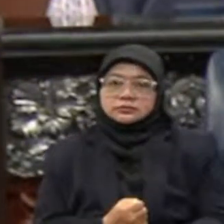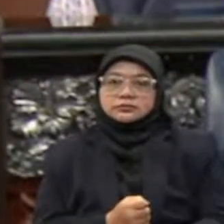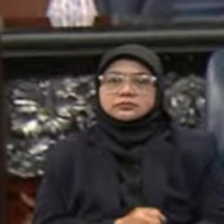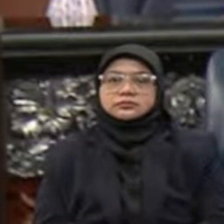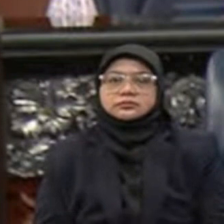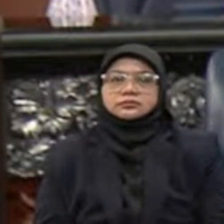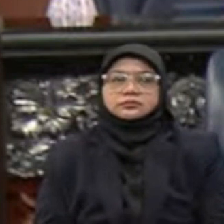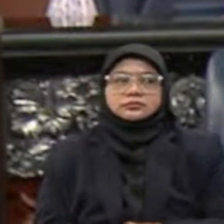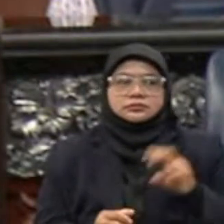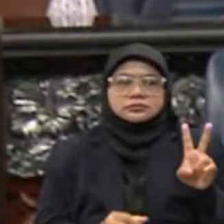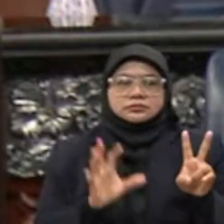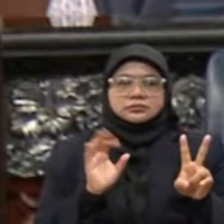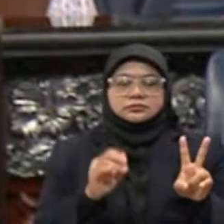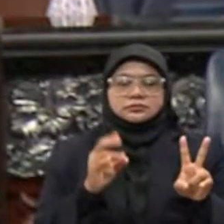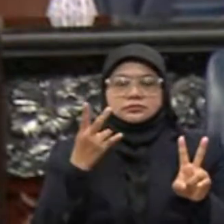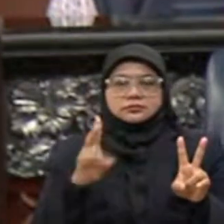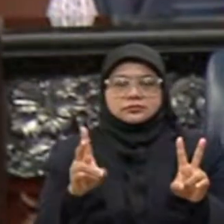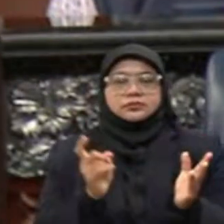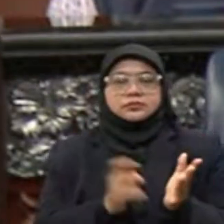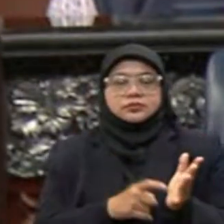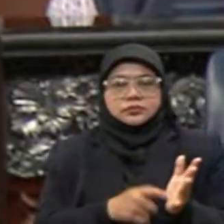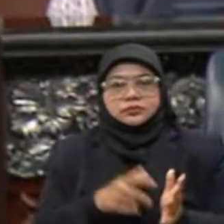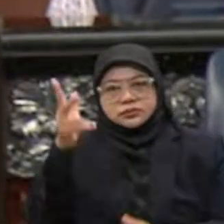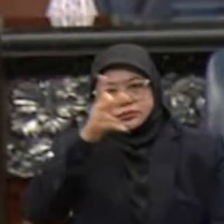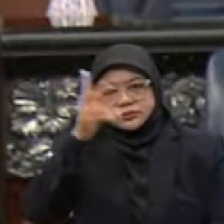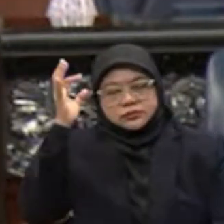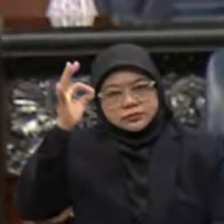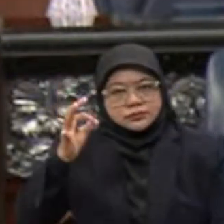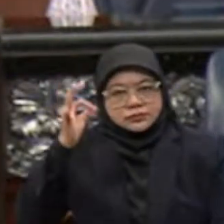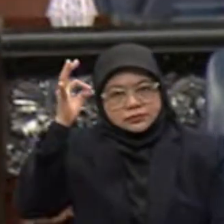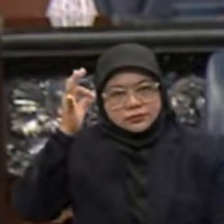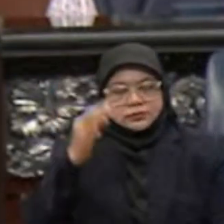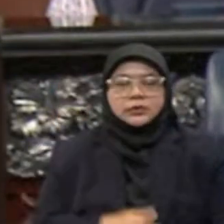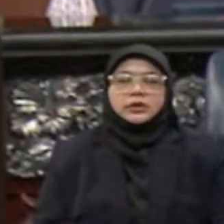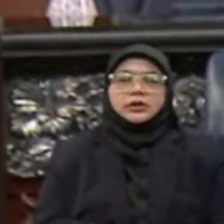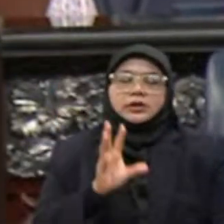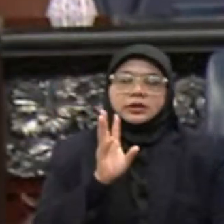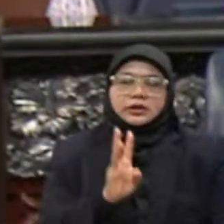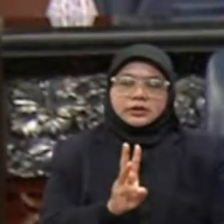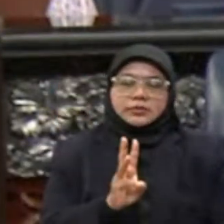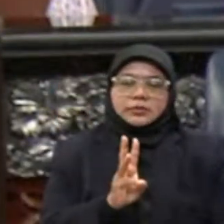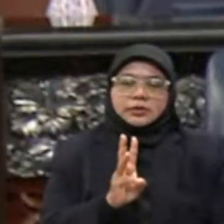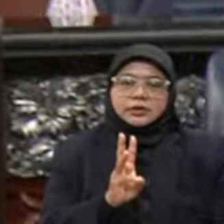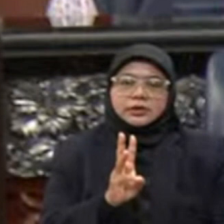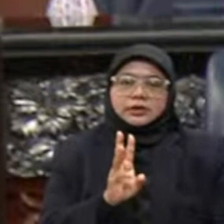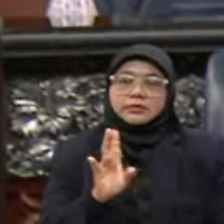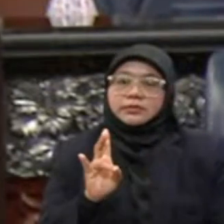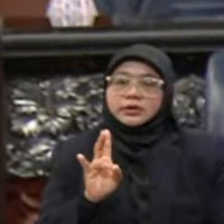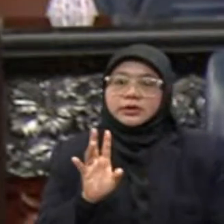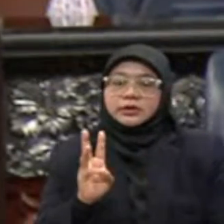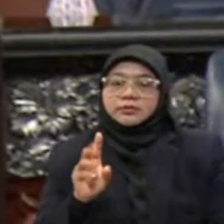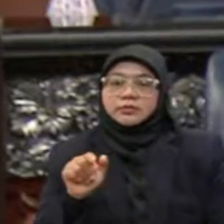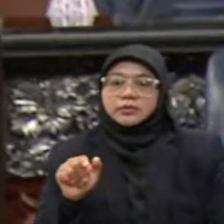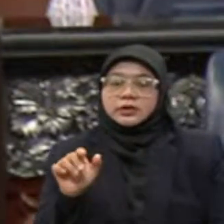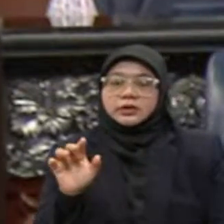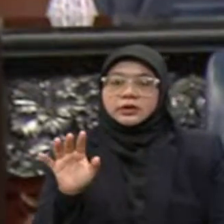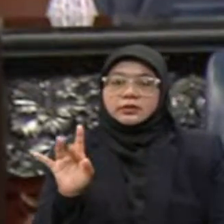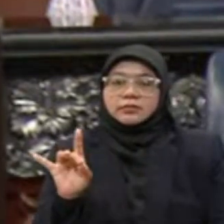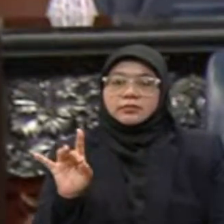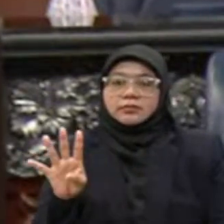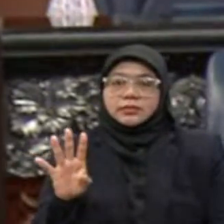eh 2017 hutang kerajaan persekutuan 686 kepulauan 84